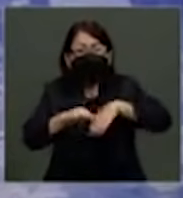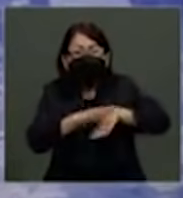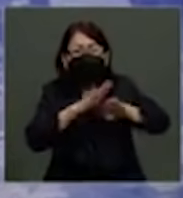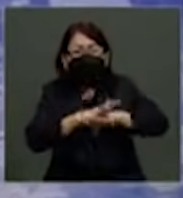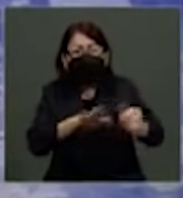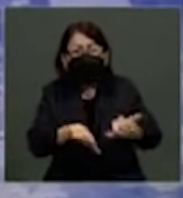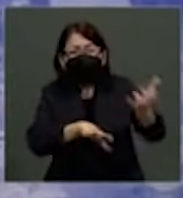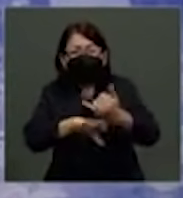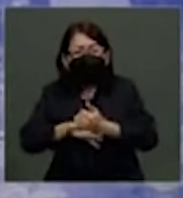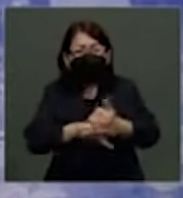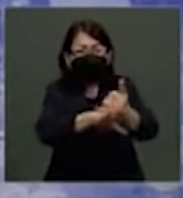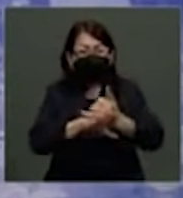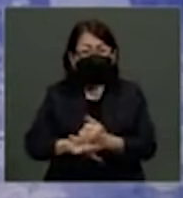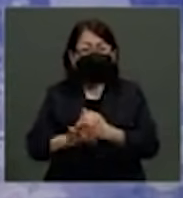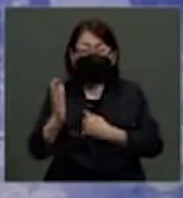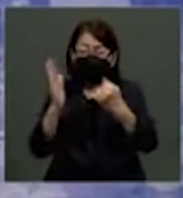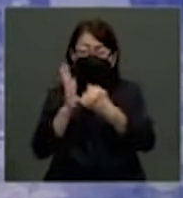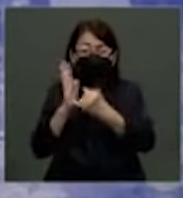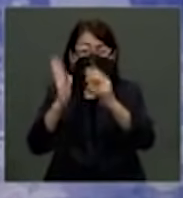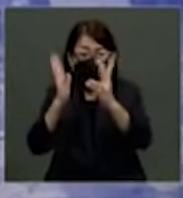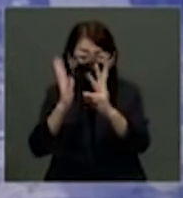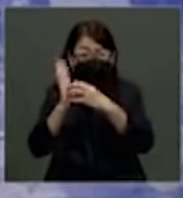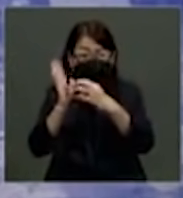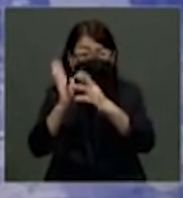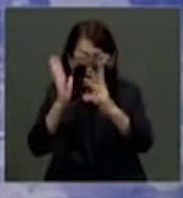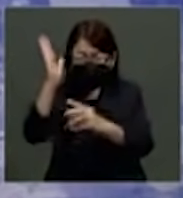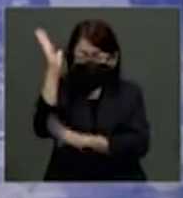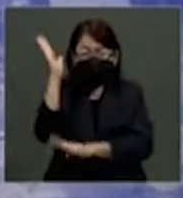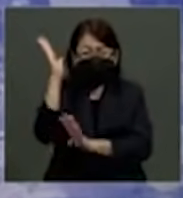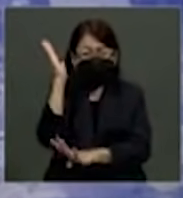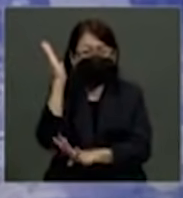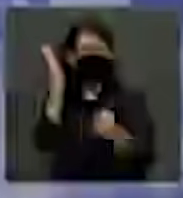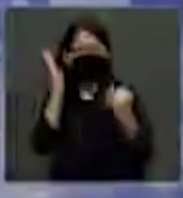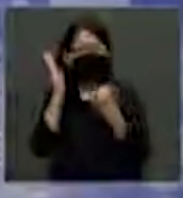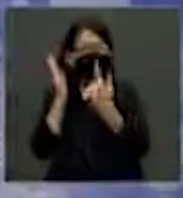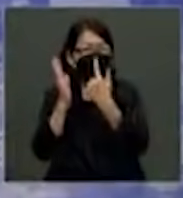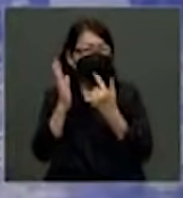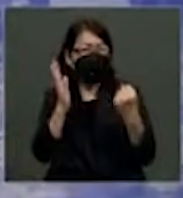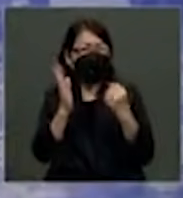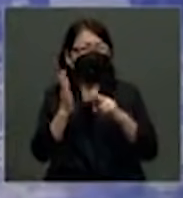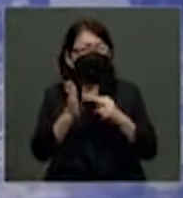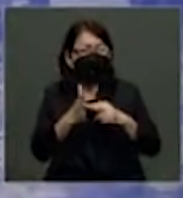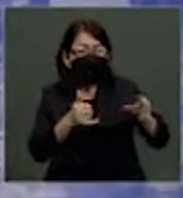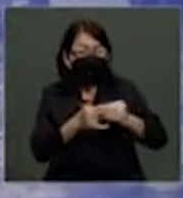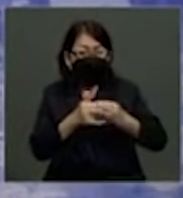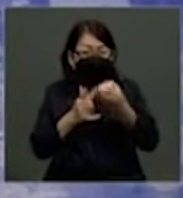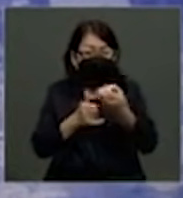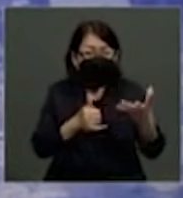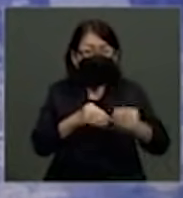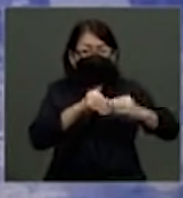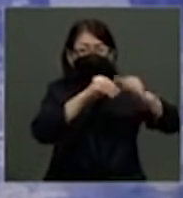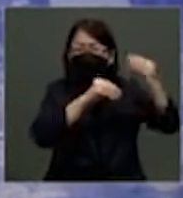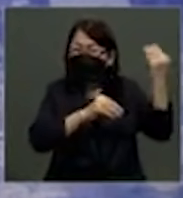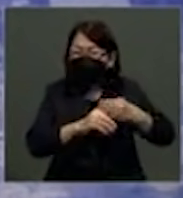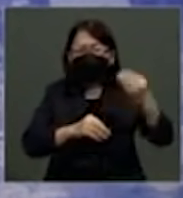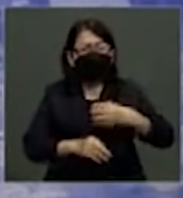คุมการเดินทางการเคลื่อนย้ายแรงงานจุดประสงค์ก็คืออย่างที่ว่า10จังหวัดนี้มีอัตราการติดเชื้อที่สูงก็ไม่อยากให้มีการเดินท